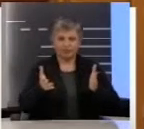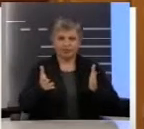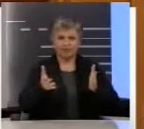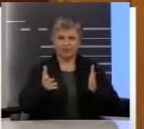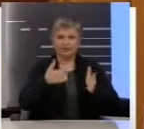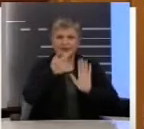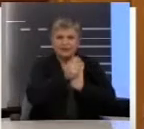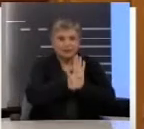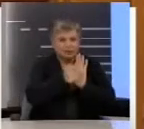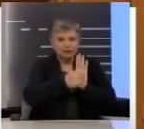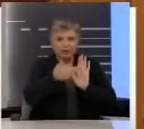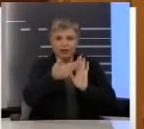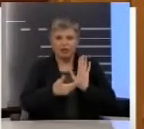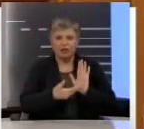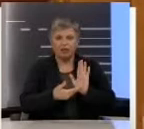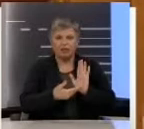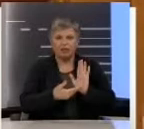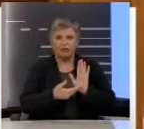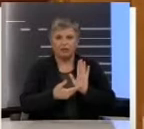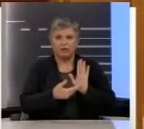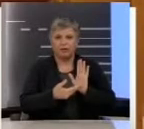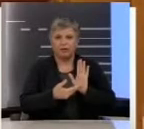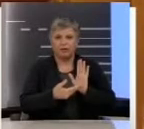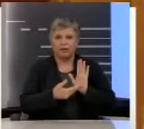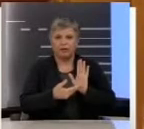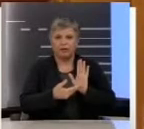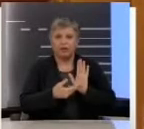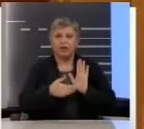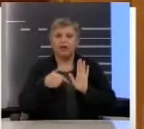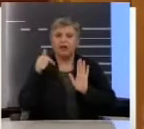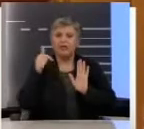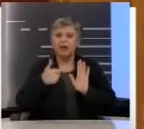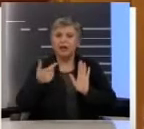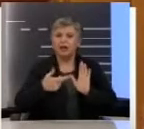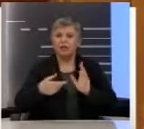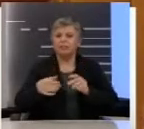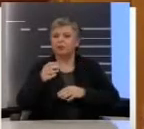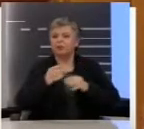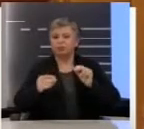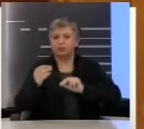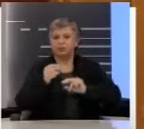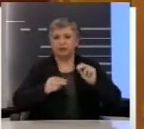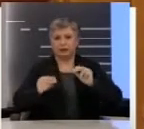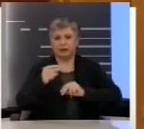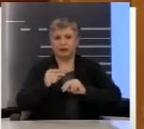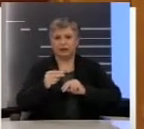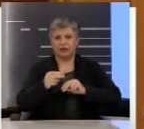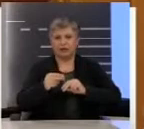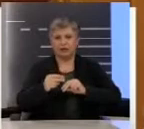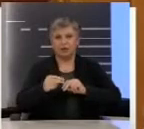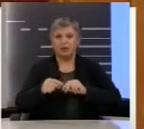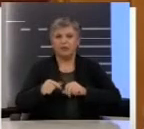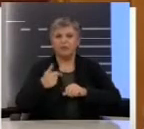Ακριβώς και από αυτή την, αν θέλετε, την έκφραση στη δημόσια συζήτηση, νομίζω ότι αναμφίβολα το θέμα